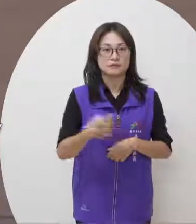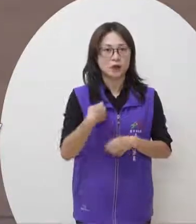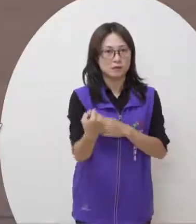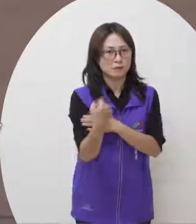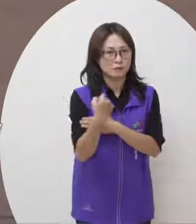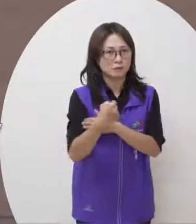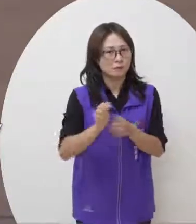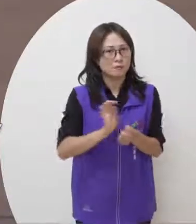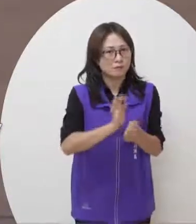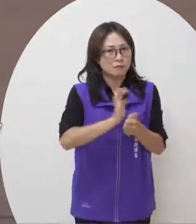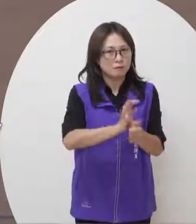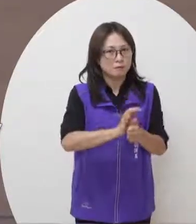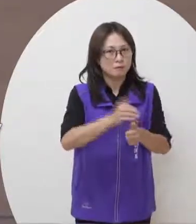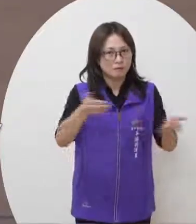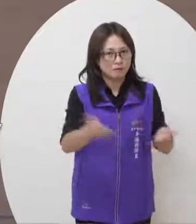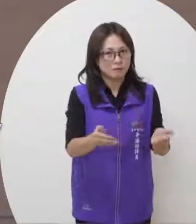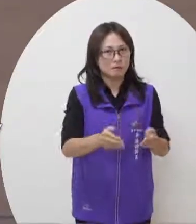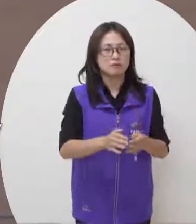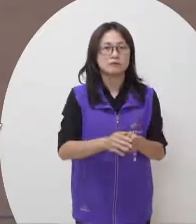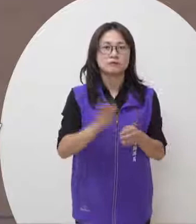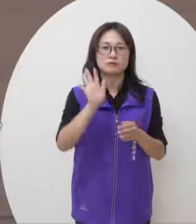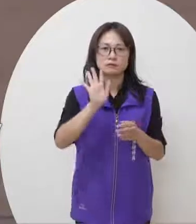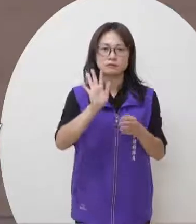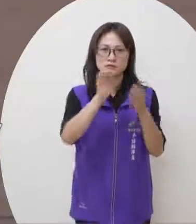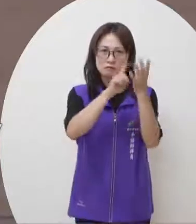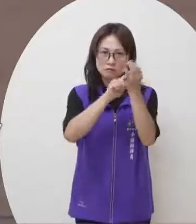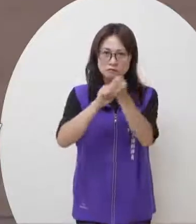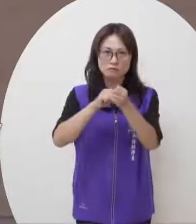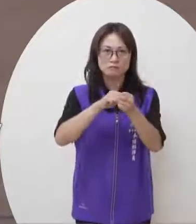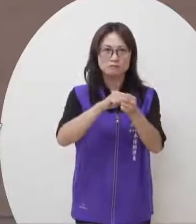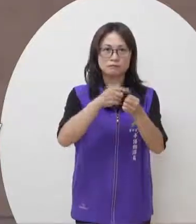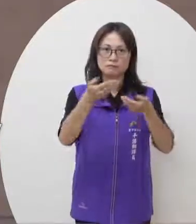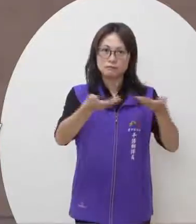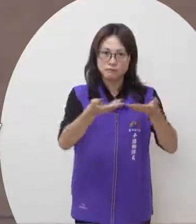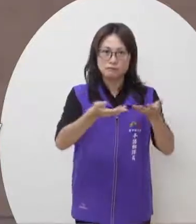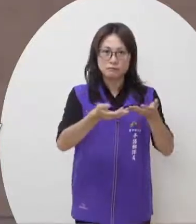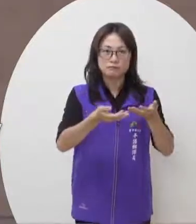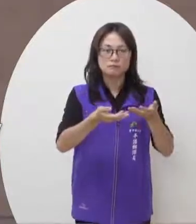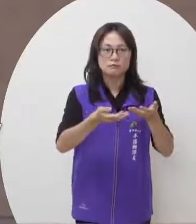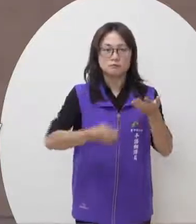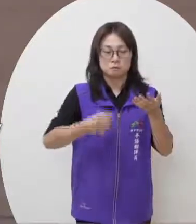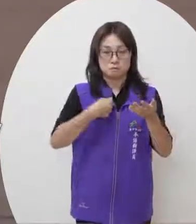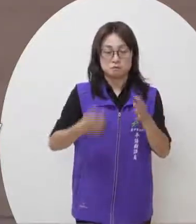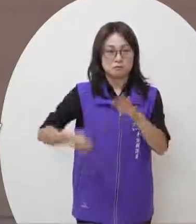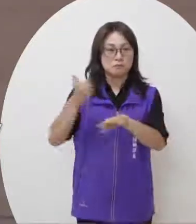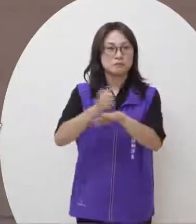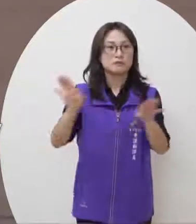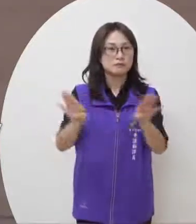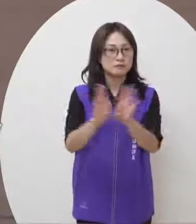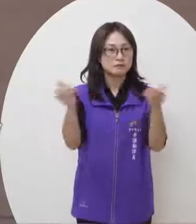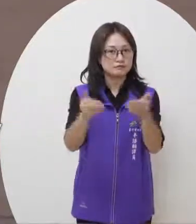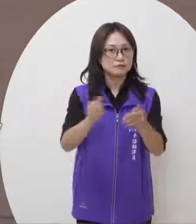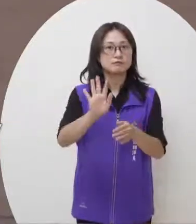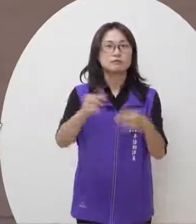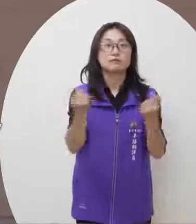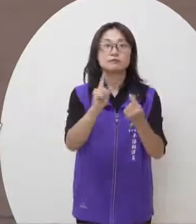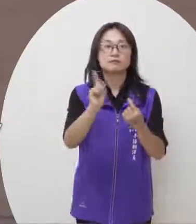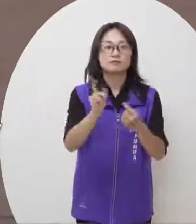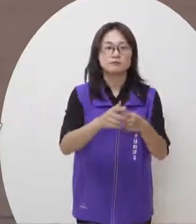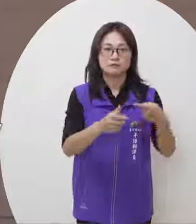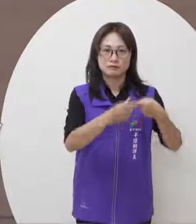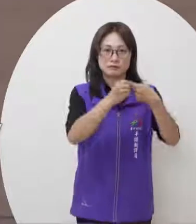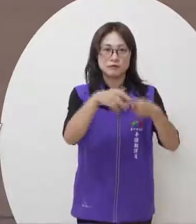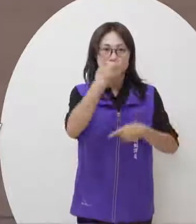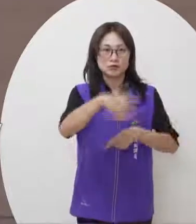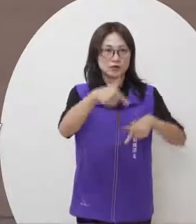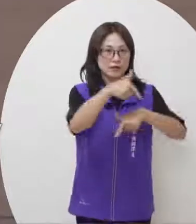所以呢我们有几个东西已经在我们上任的时候开工。一个呢就是水南